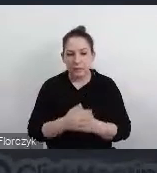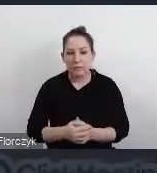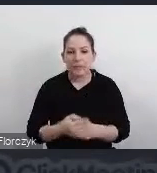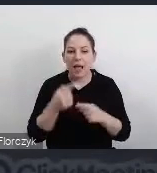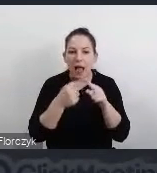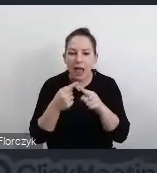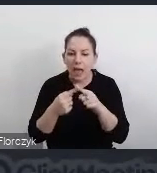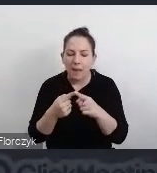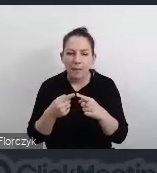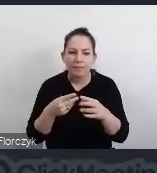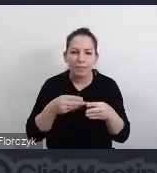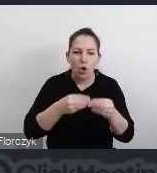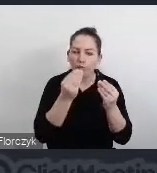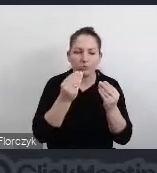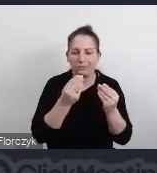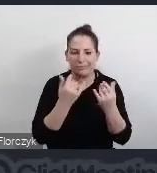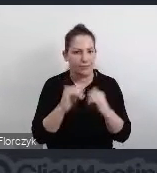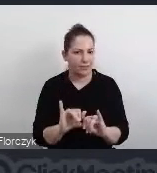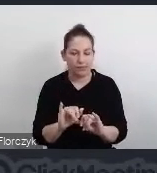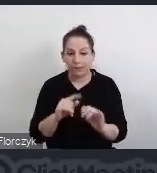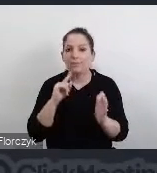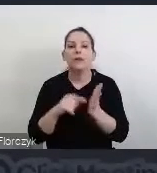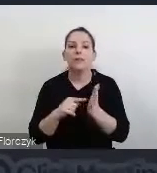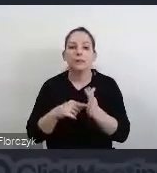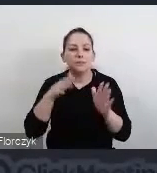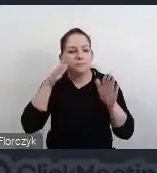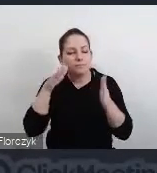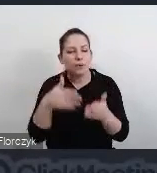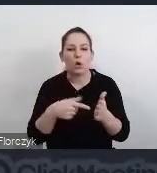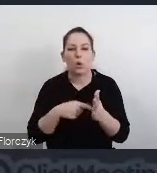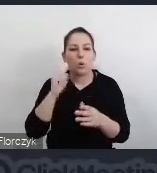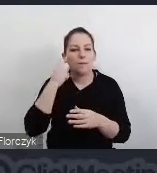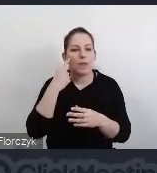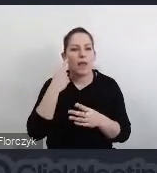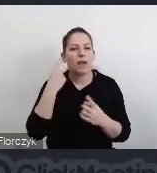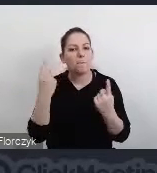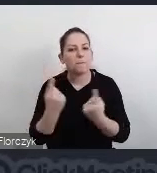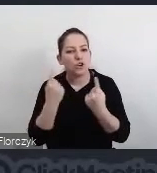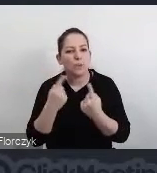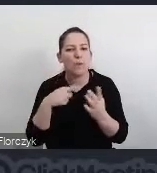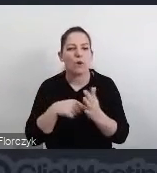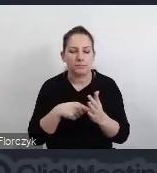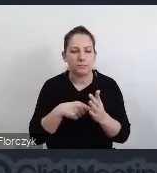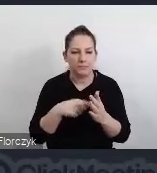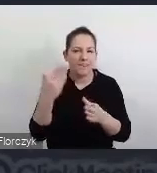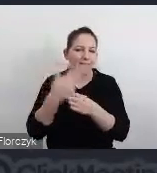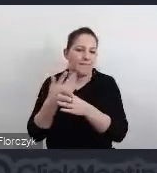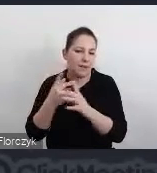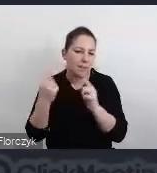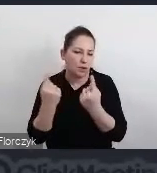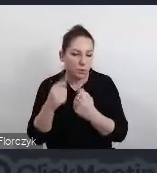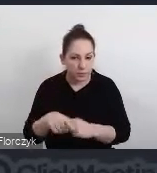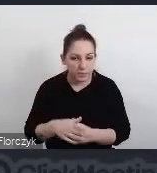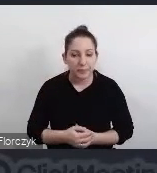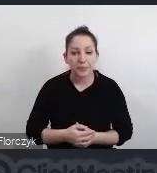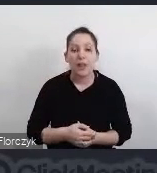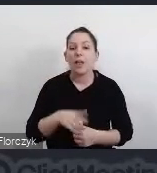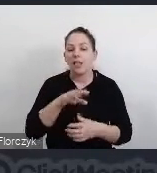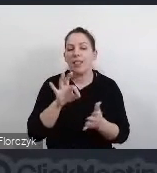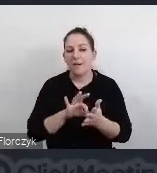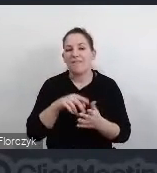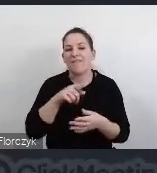elementów ścieżki rozwoju. Właśnie tutaj skupiając się głównie na przedsiębiorczości i na przedsiębiorcach. To na pewno wynikało